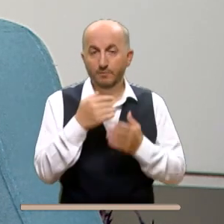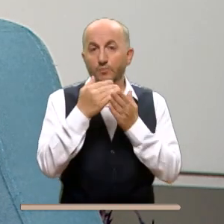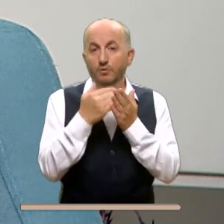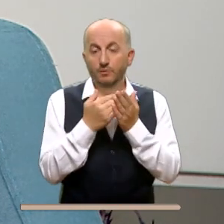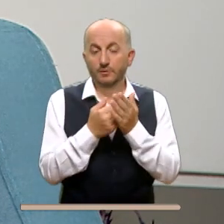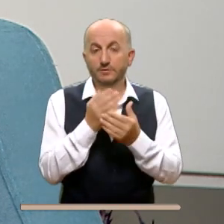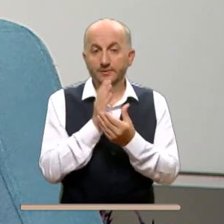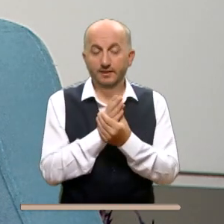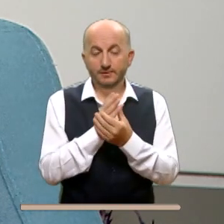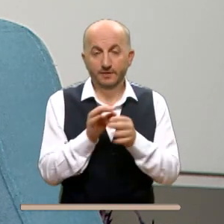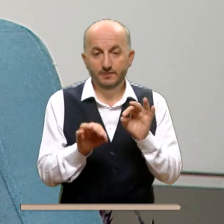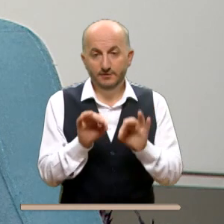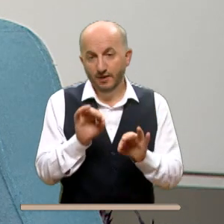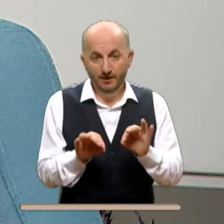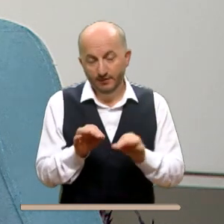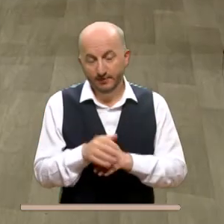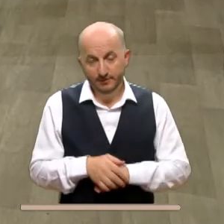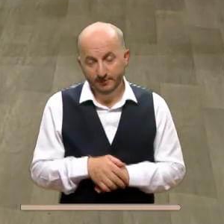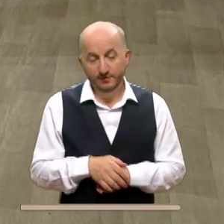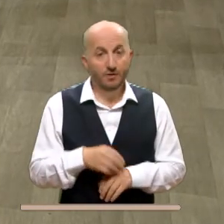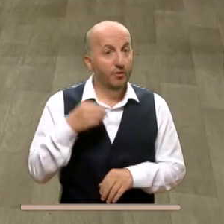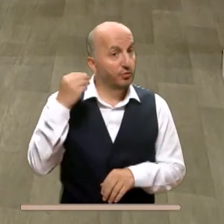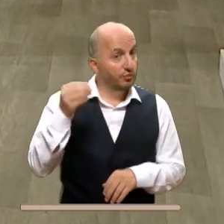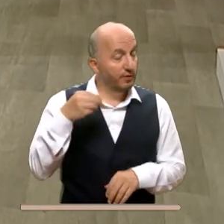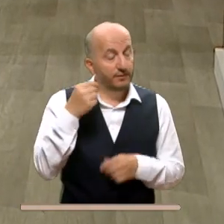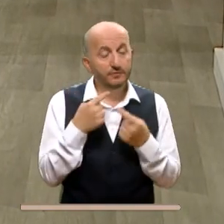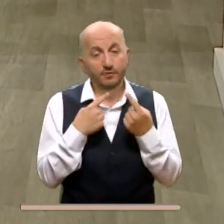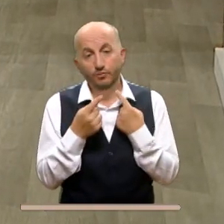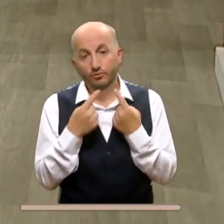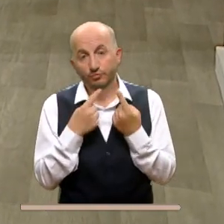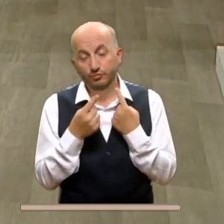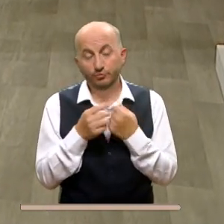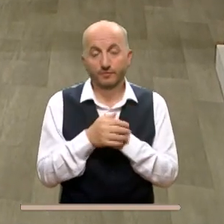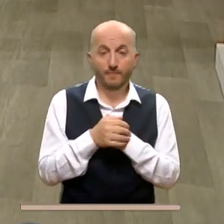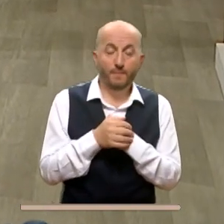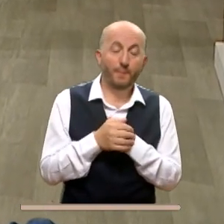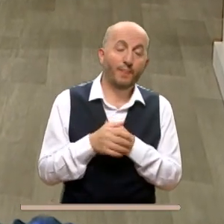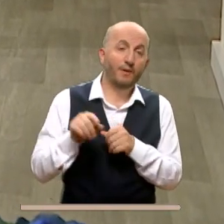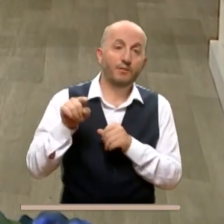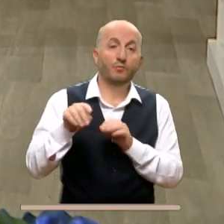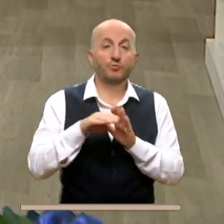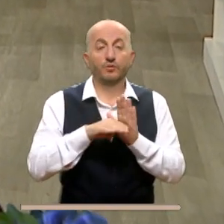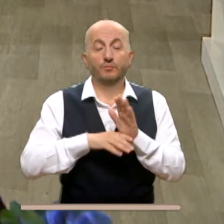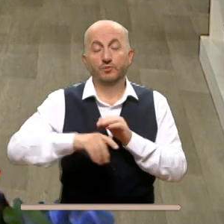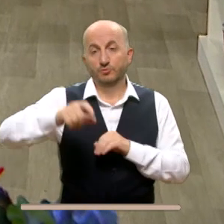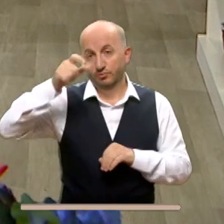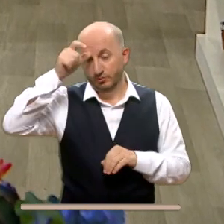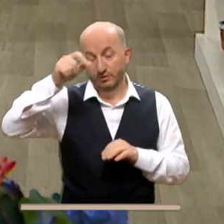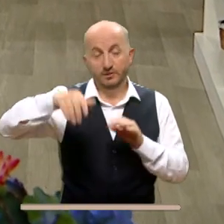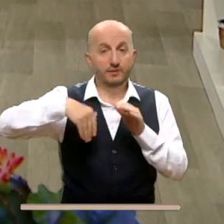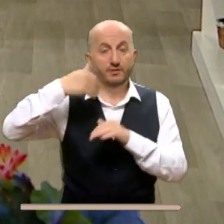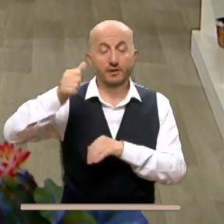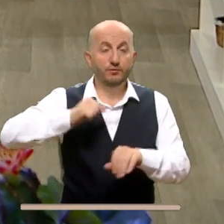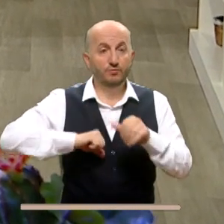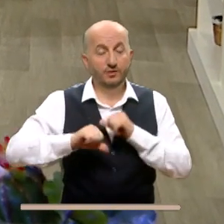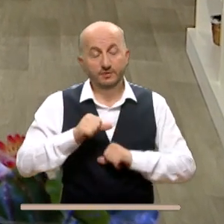programlarınızı, derslerinizi değerlendirin. Hocalarınızla konuşun. Bu programların Türkiye'deki diğer